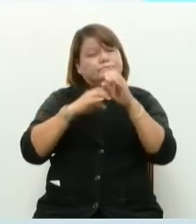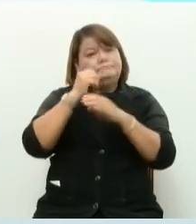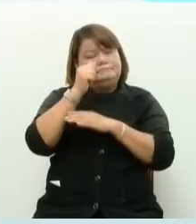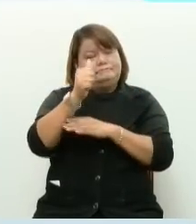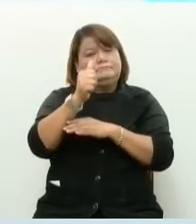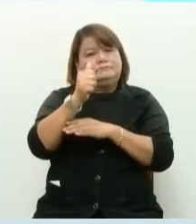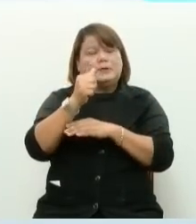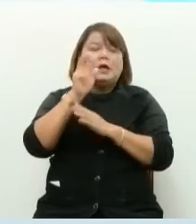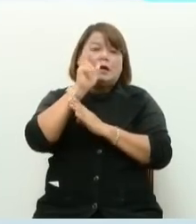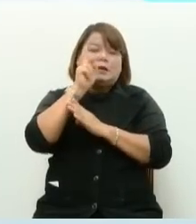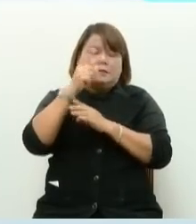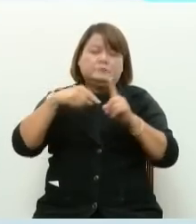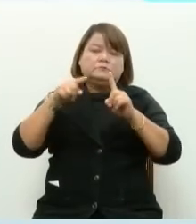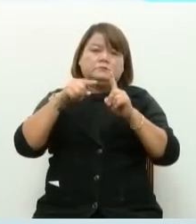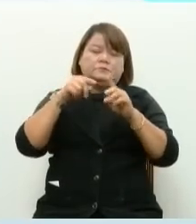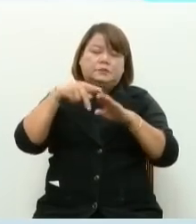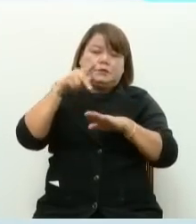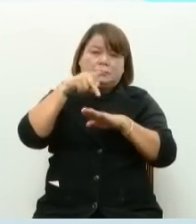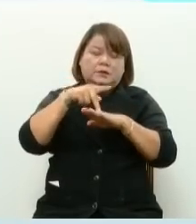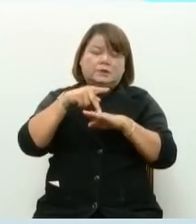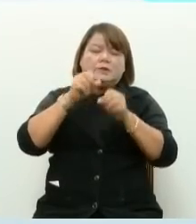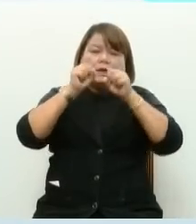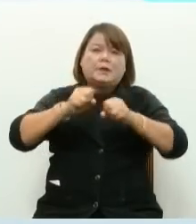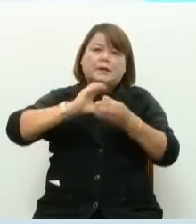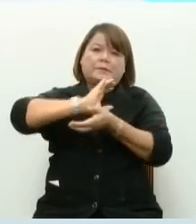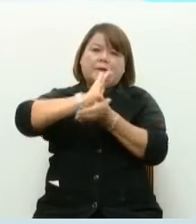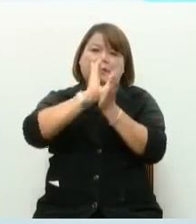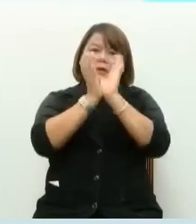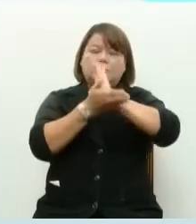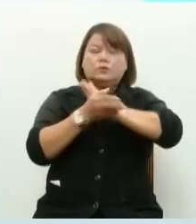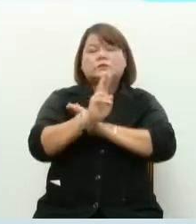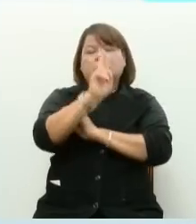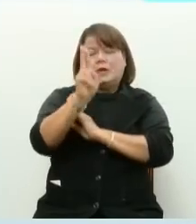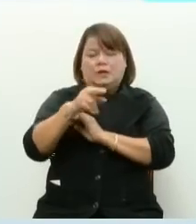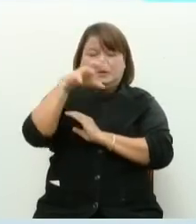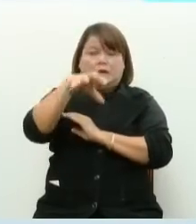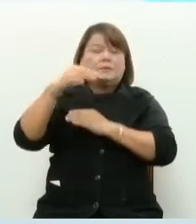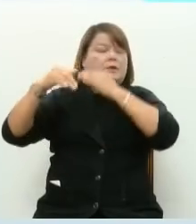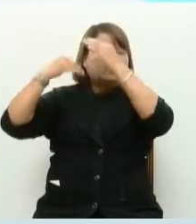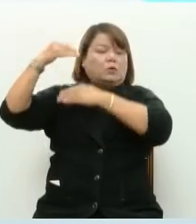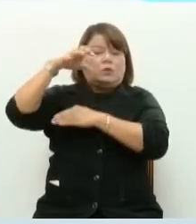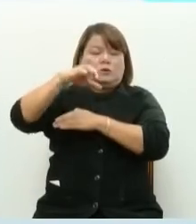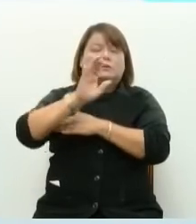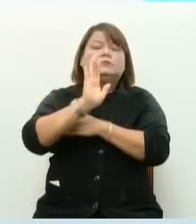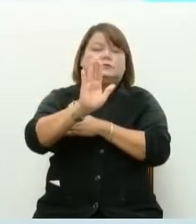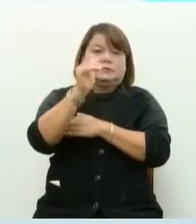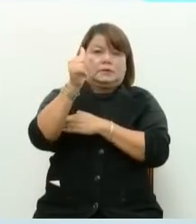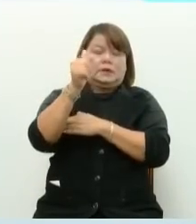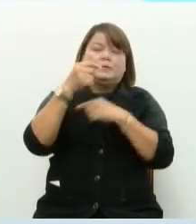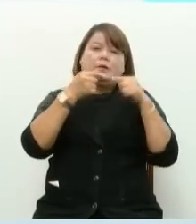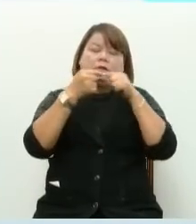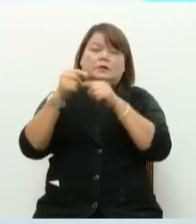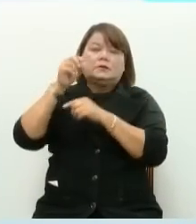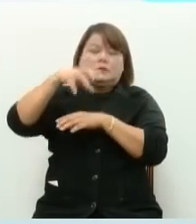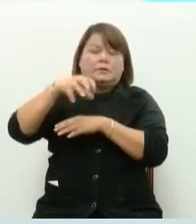ที่แต่ละเขตพื้นที่สามารถนำไปประยุกต์ใช้ในการพัฒนาองค์กรของท่านได้ด้วยเช่นเดียวกันค่ะเราไปต่อกันนะคะที่สำนักงานเ